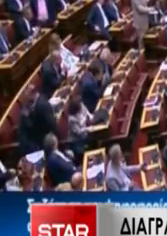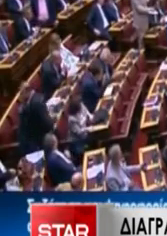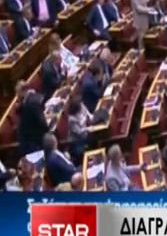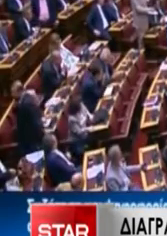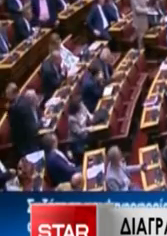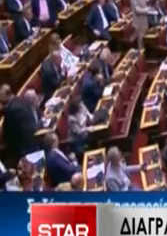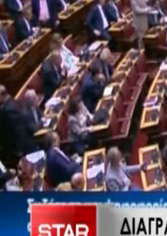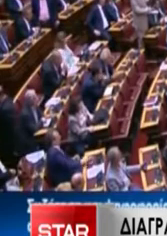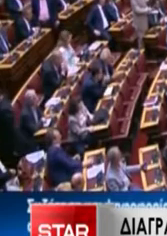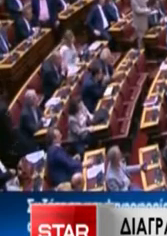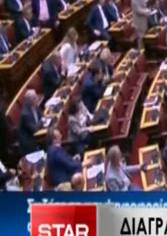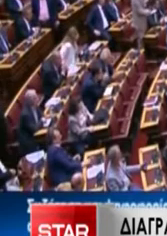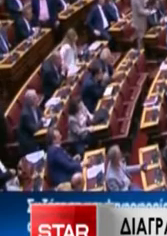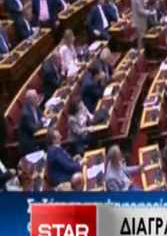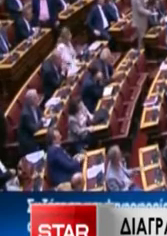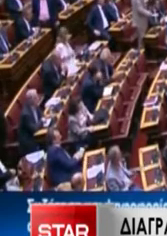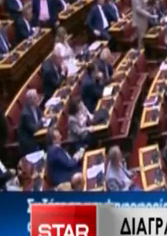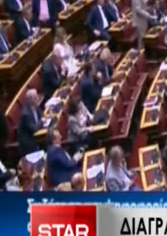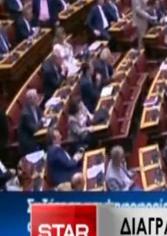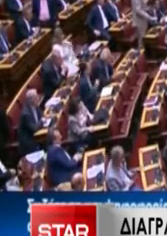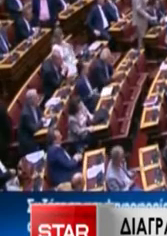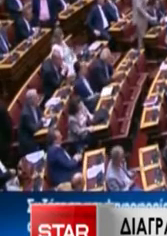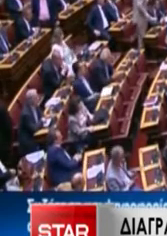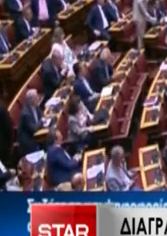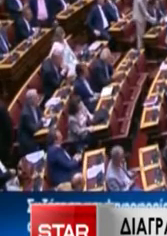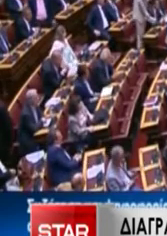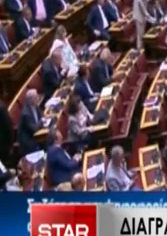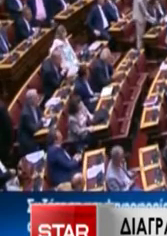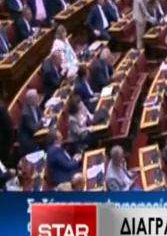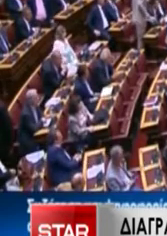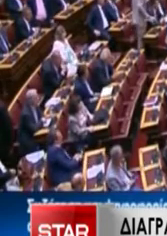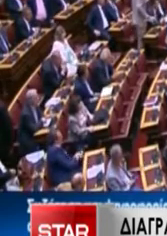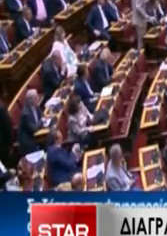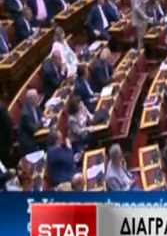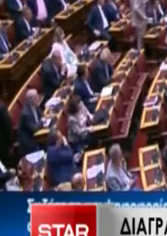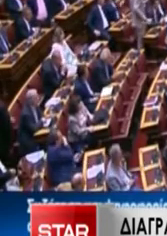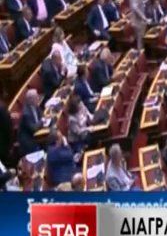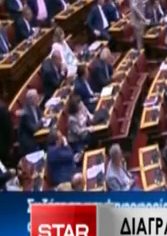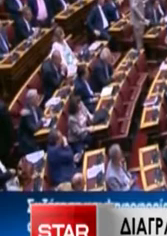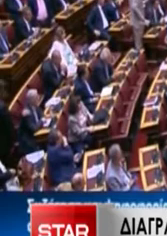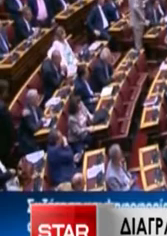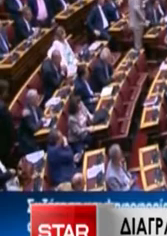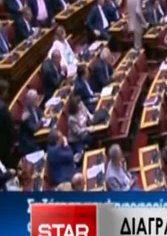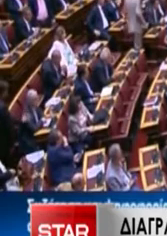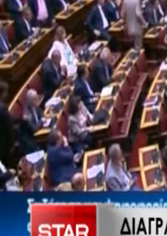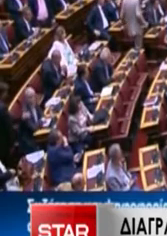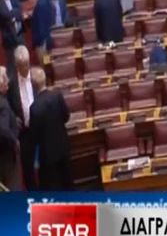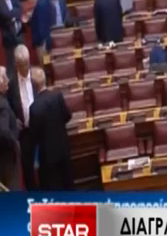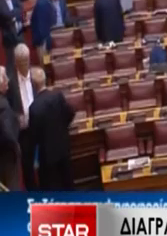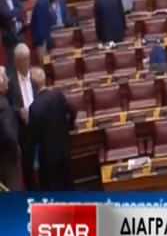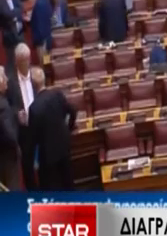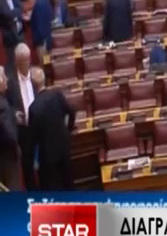απάντησε. Χρειαζόμασταν 50 υπογραφές και δεν τις είχαμε σαν ΑΝΕΛ. Δεν είχαμε το χρόνο να αναζητήσουμε από αλλού. Τουλάχιστον αυτό